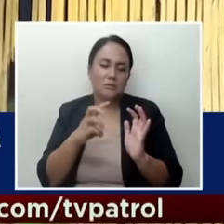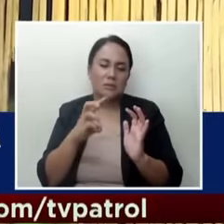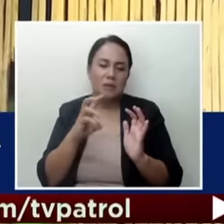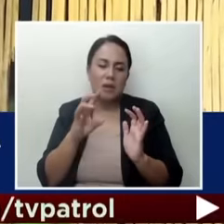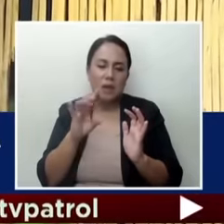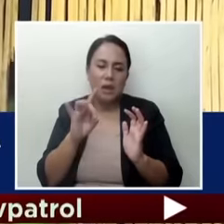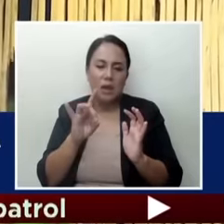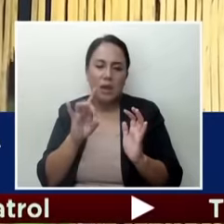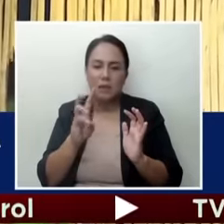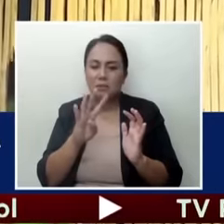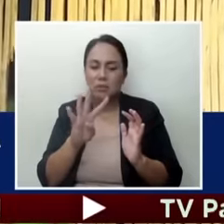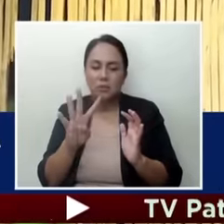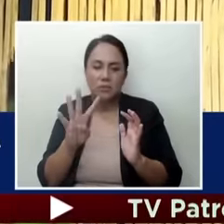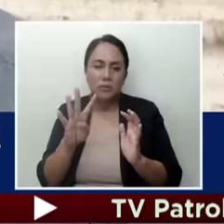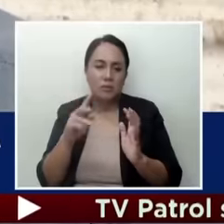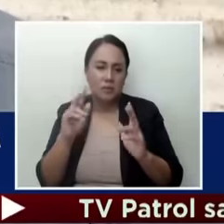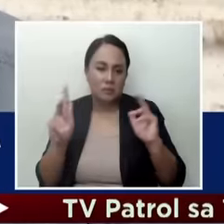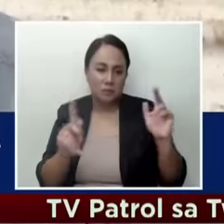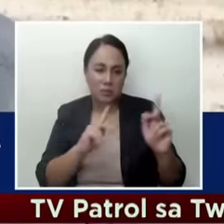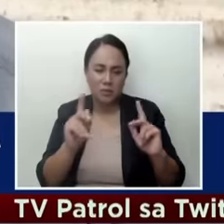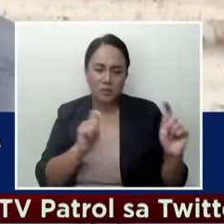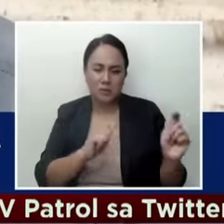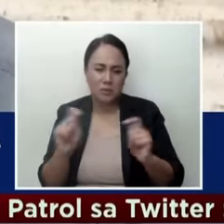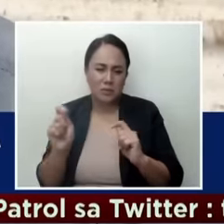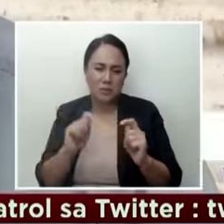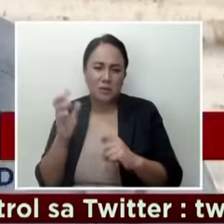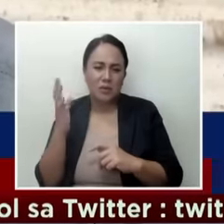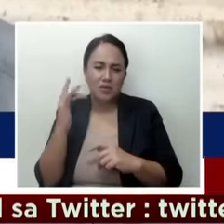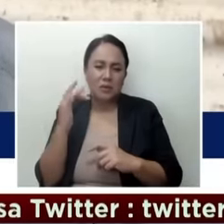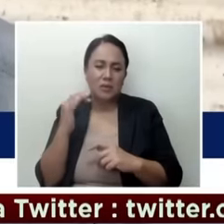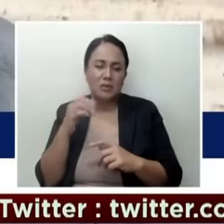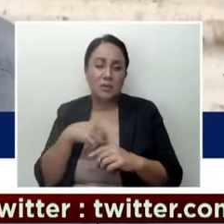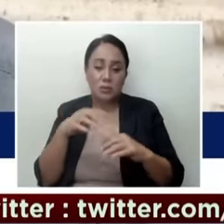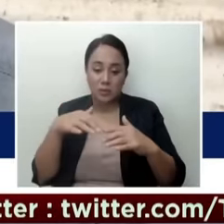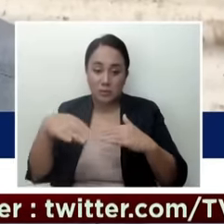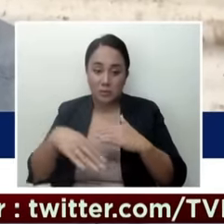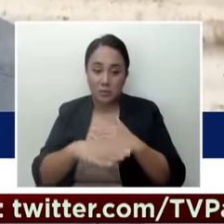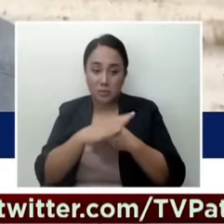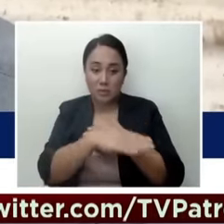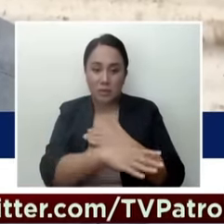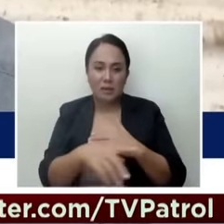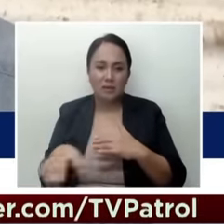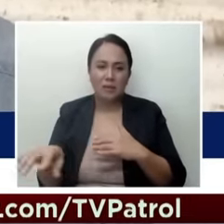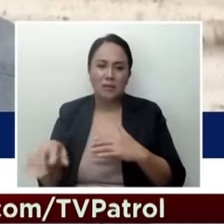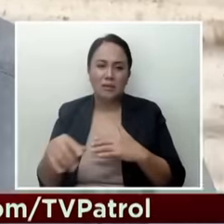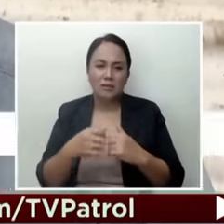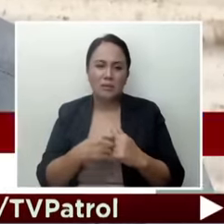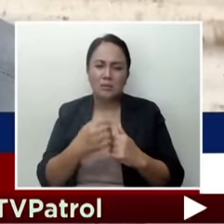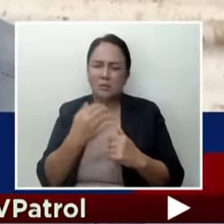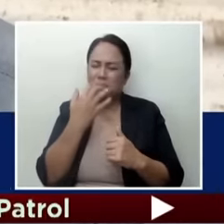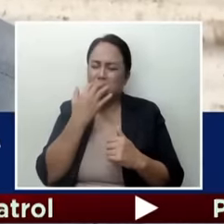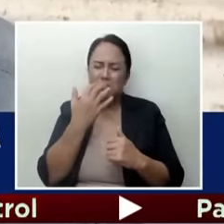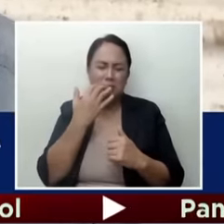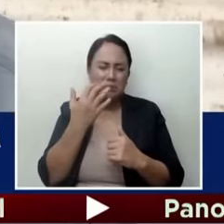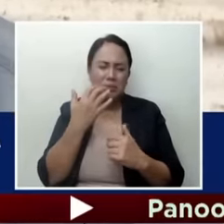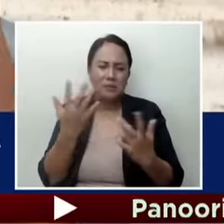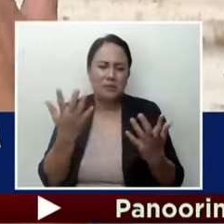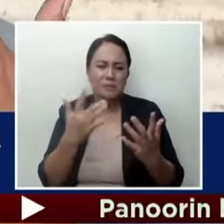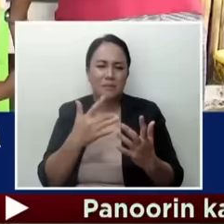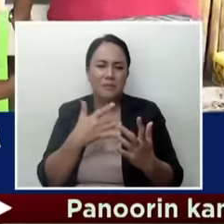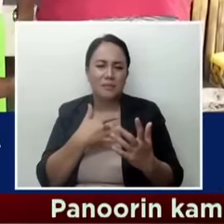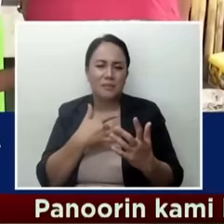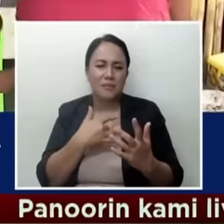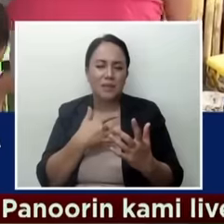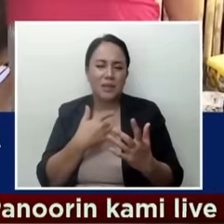1,464 na residente. Dito sa Paplaya talagang sobrang tusing po talaga ng amoy. As in yung parang pag